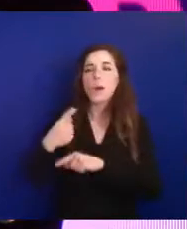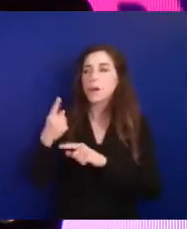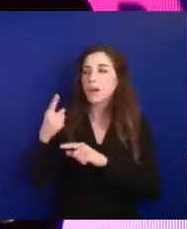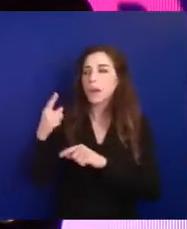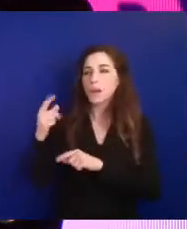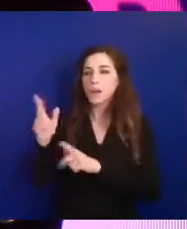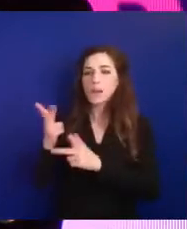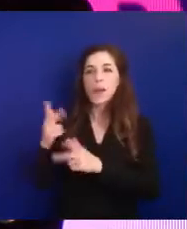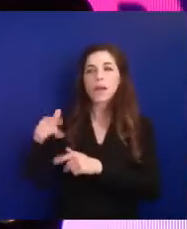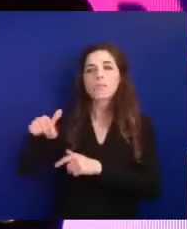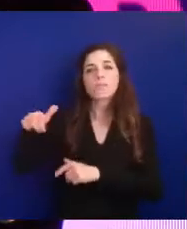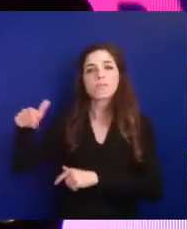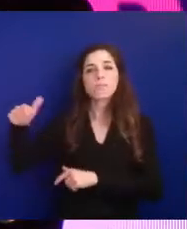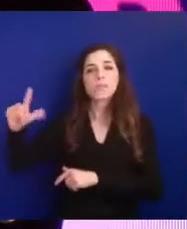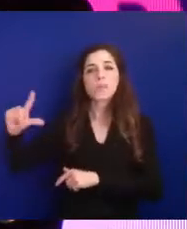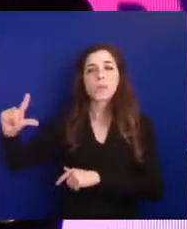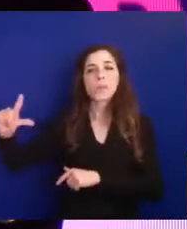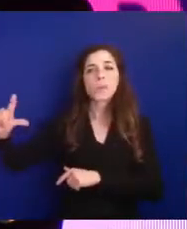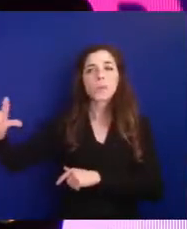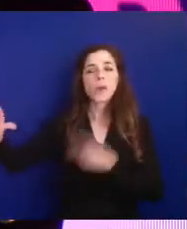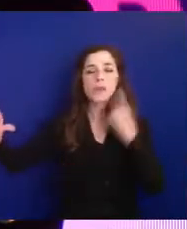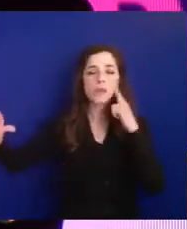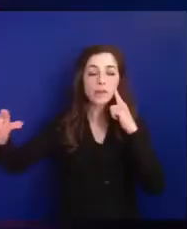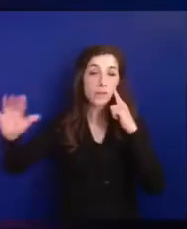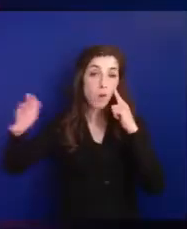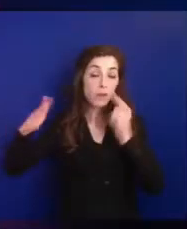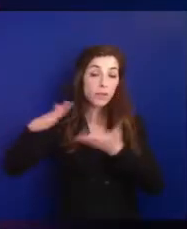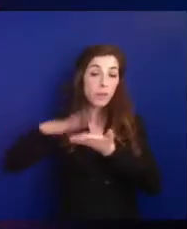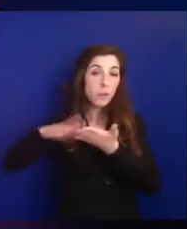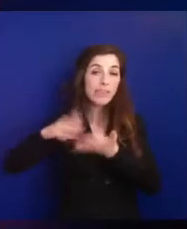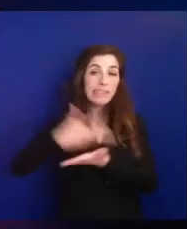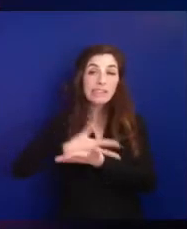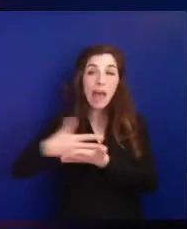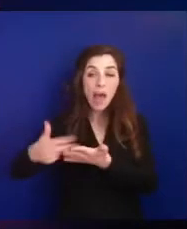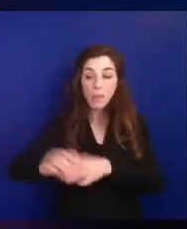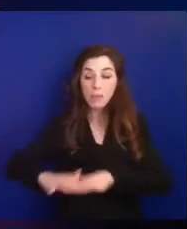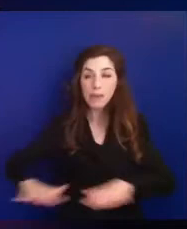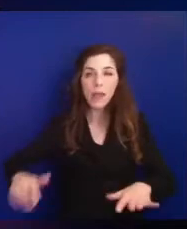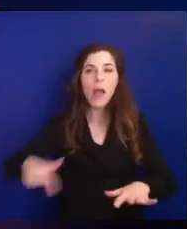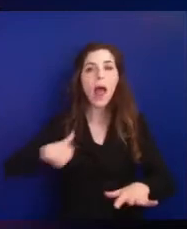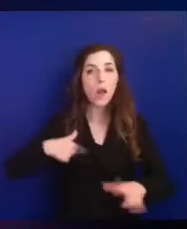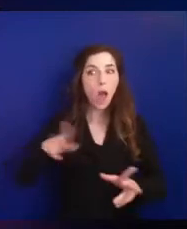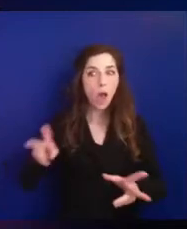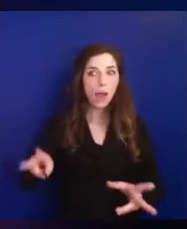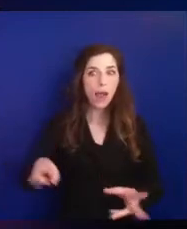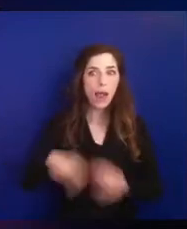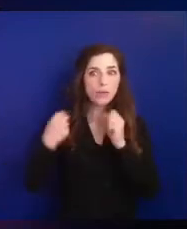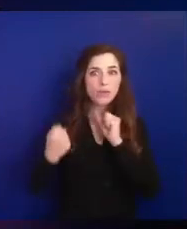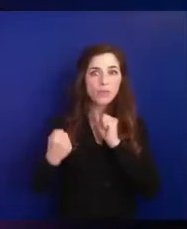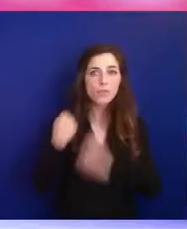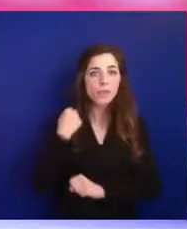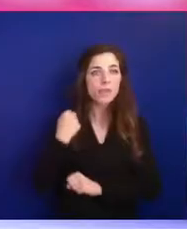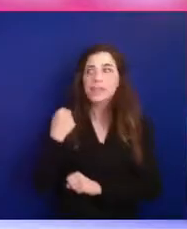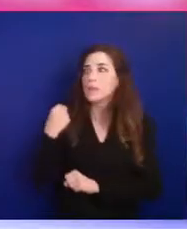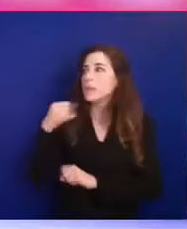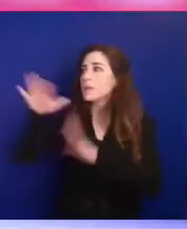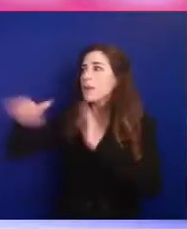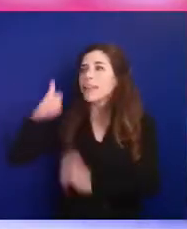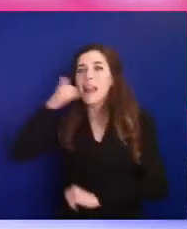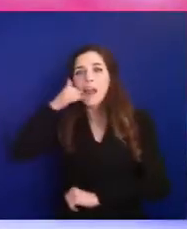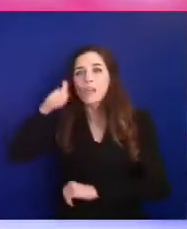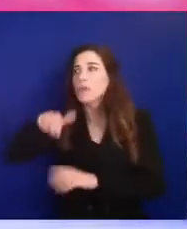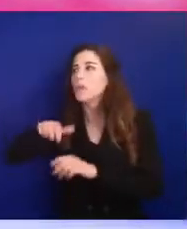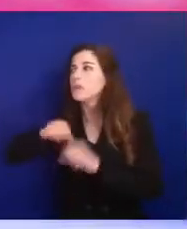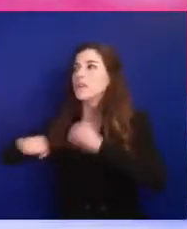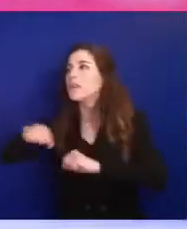terra e allora ne approfittai ero nel salone mi avvicinai al telefono presi la cornetta riuscì a fare il 113 ero